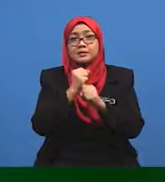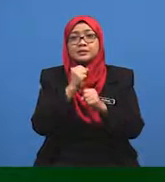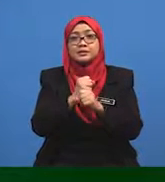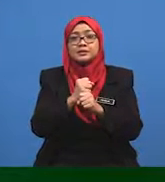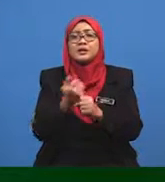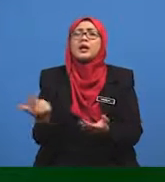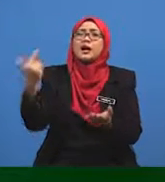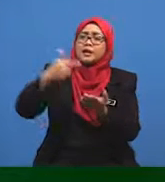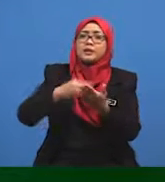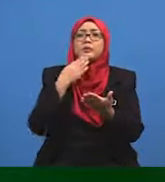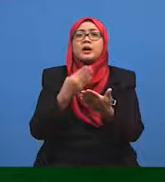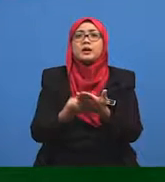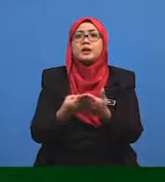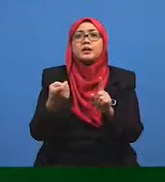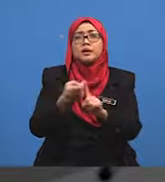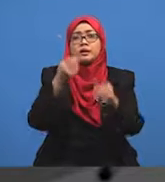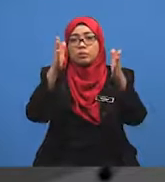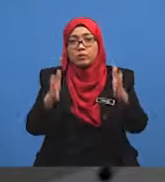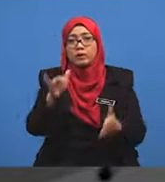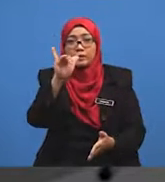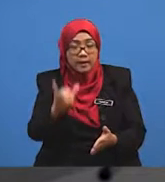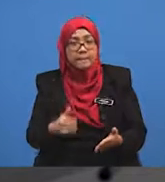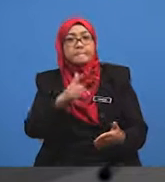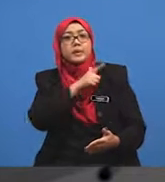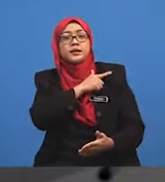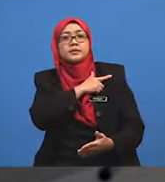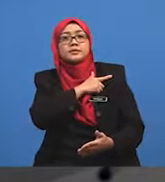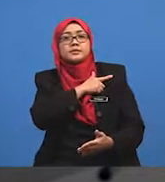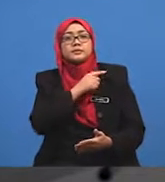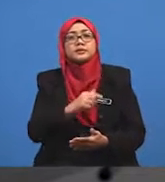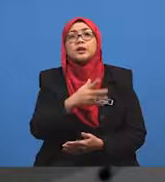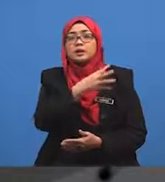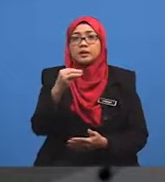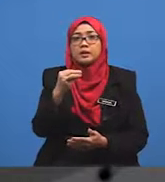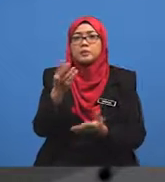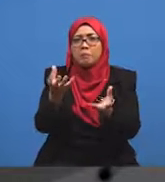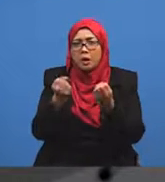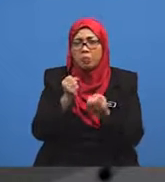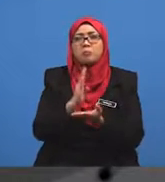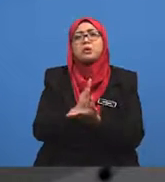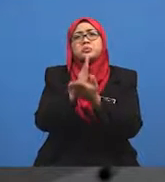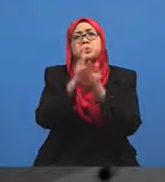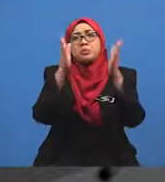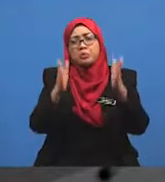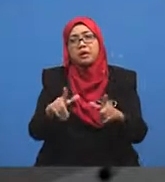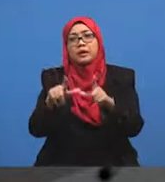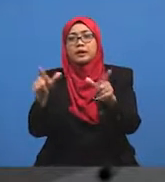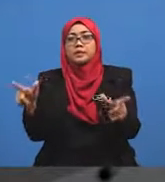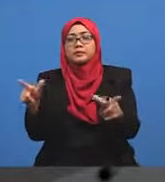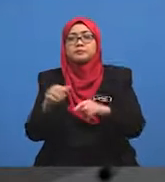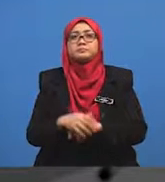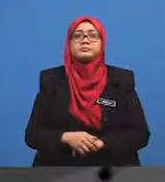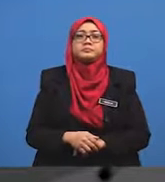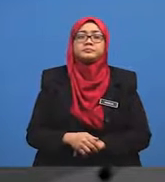mengharapkan bantuan orang lain. Para ambiak juga bekerja di samping tugas-tugas kerasulan.